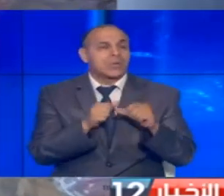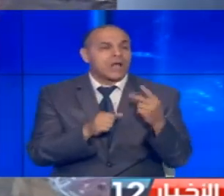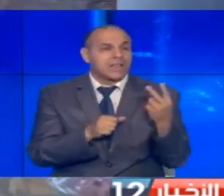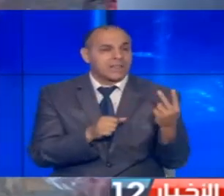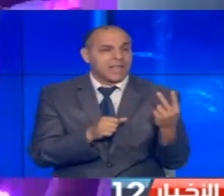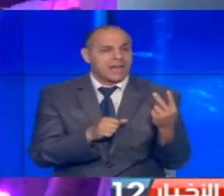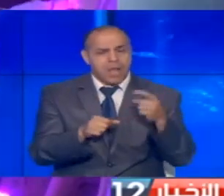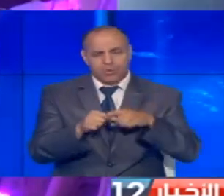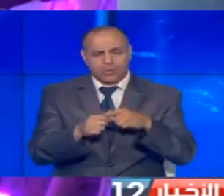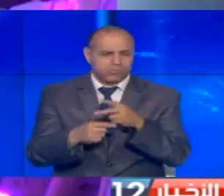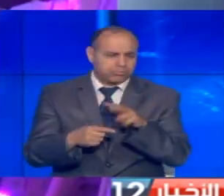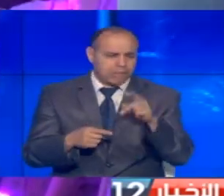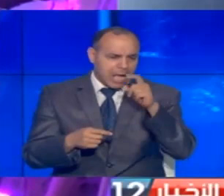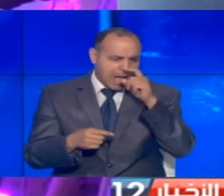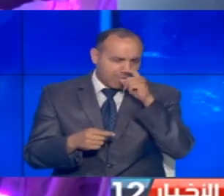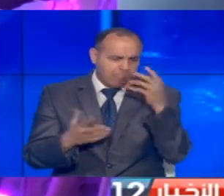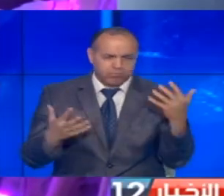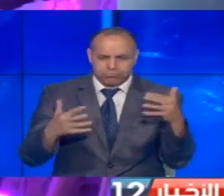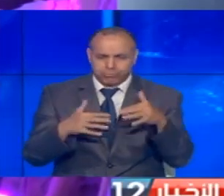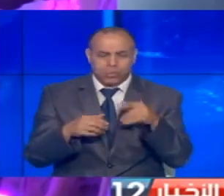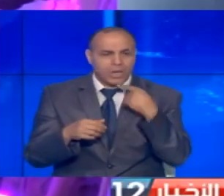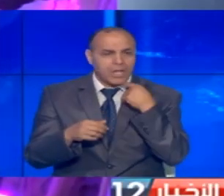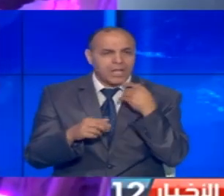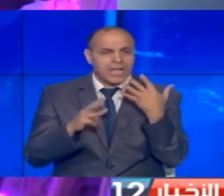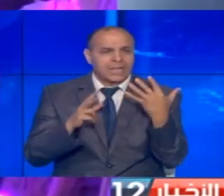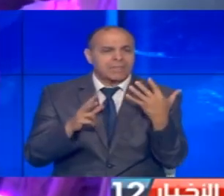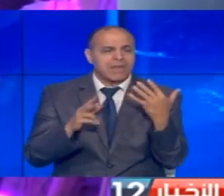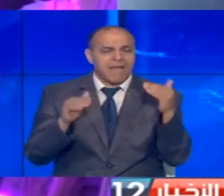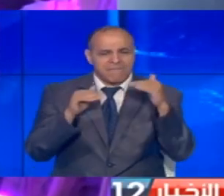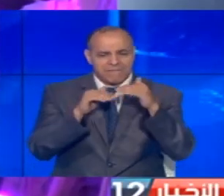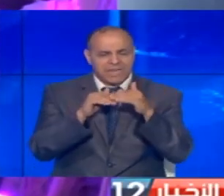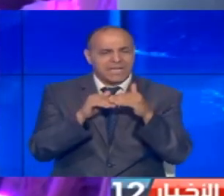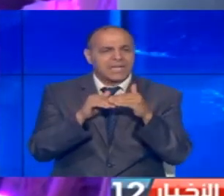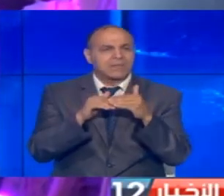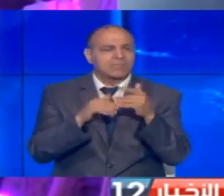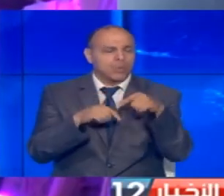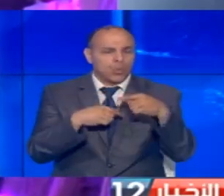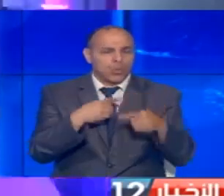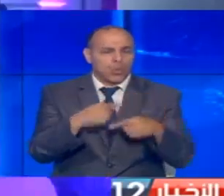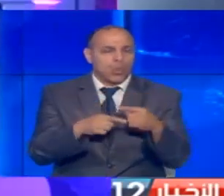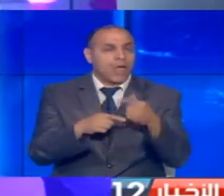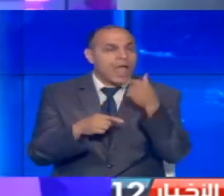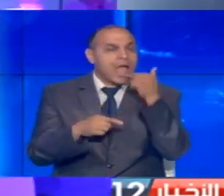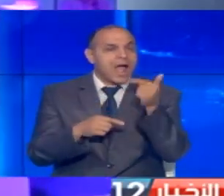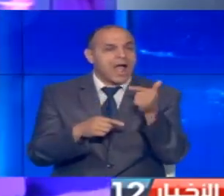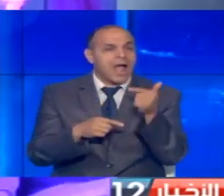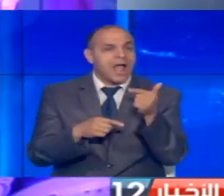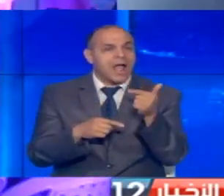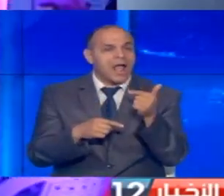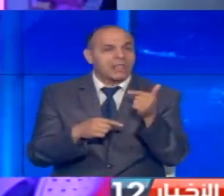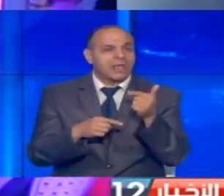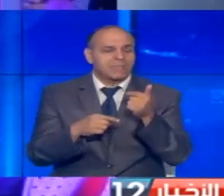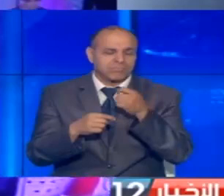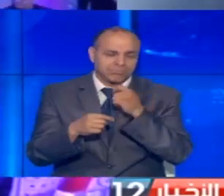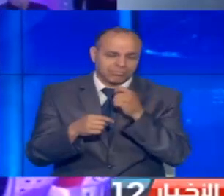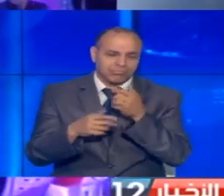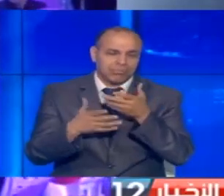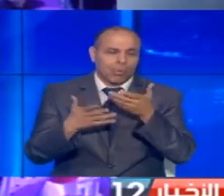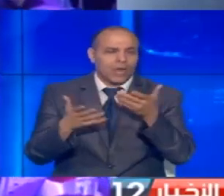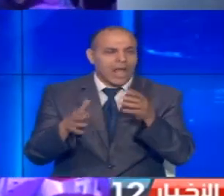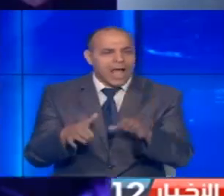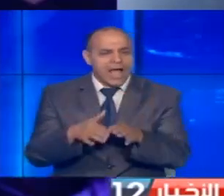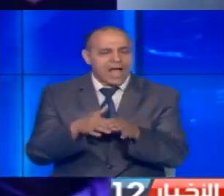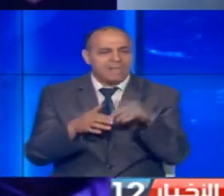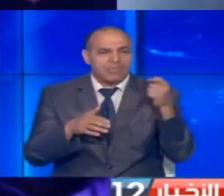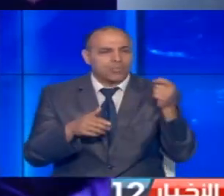تعددت المشاركات العربية بها خلال 8 ليال بأكملها، كلها ستكون كواكب كاللآلئ تنير المهرجان